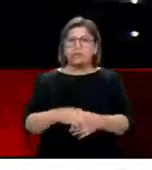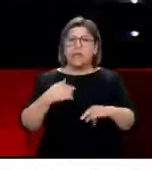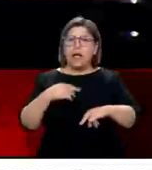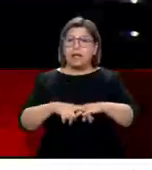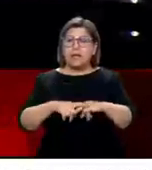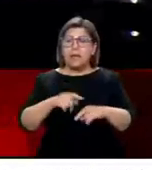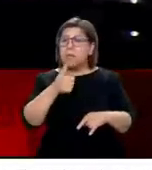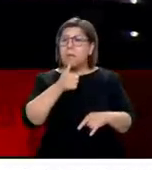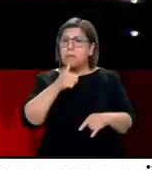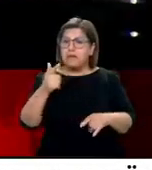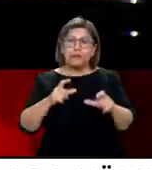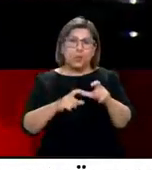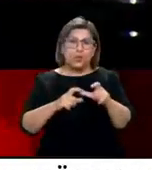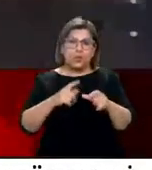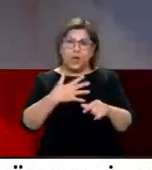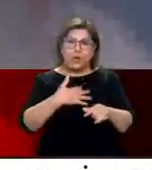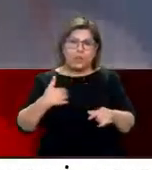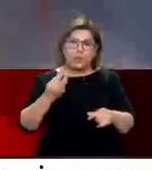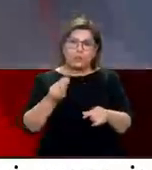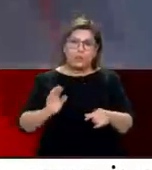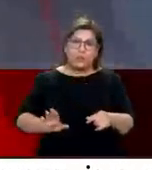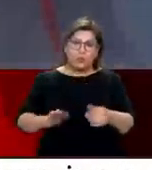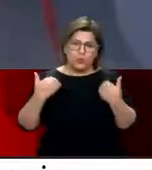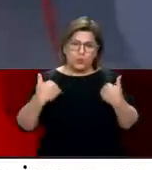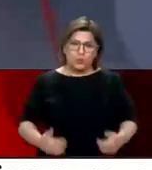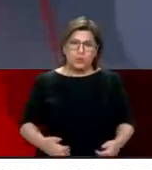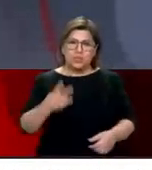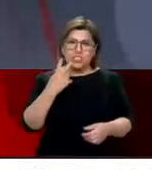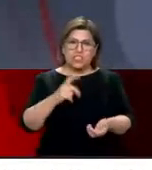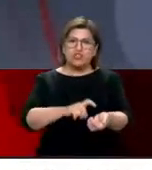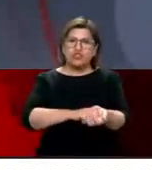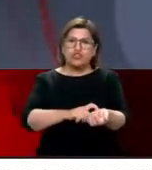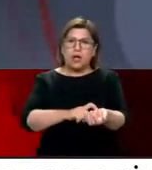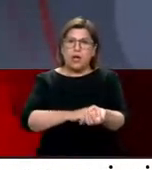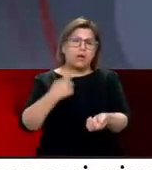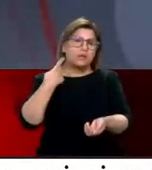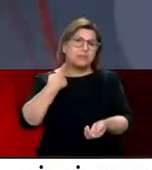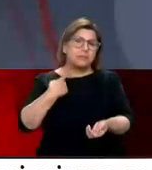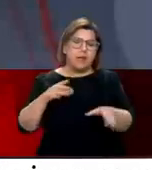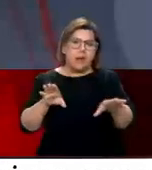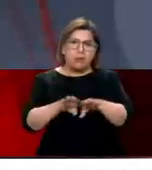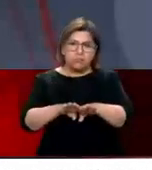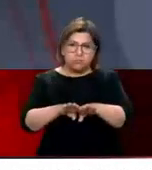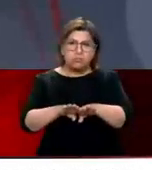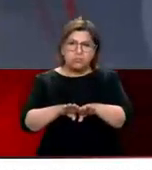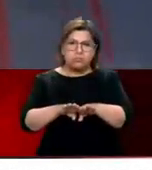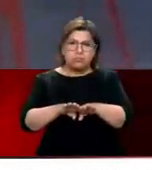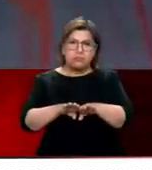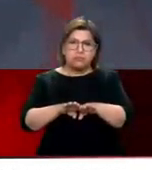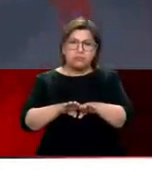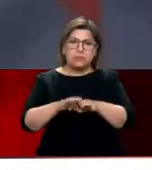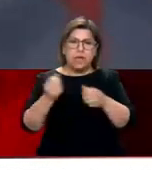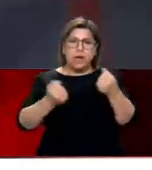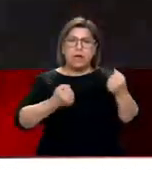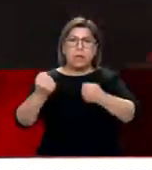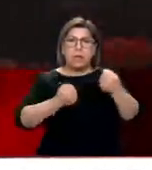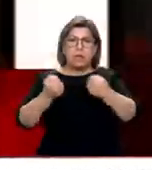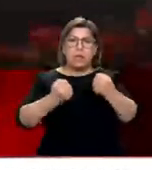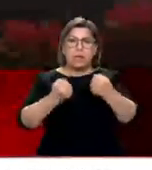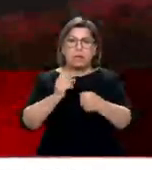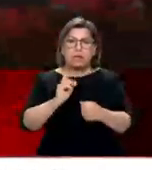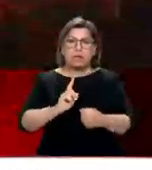babayla Söğütlü bir annenin çocuğuyum. İki şah damarı da tıkalıydı, farkında değildi. Kocaeli'nin Dilovası mevkiinde araba